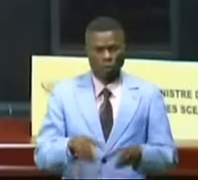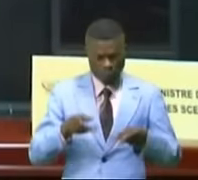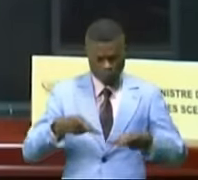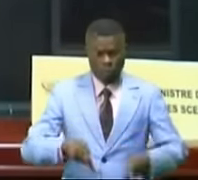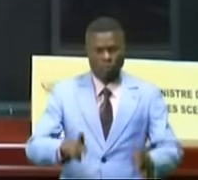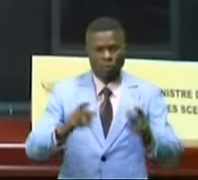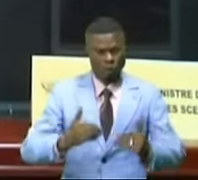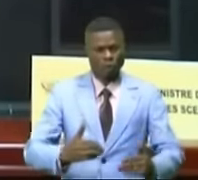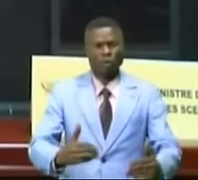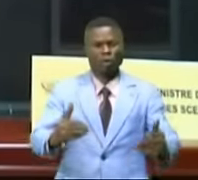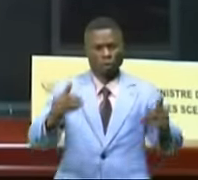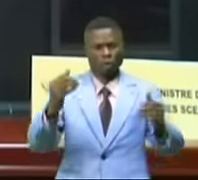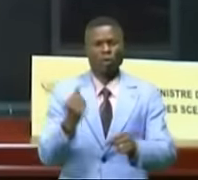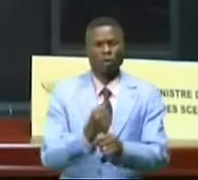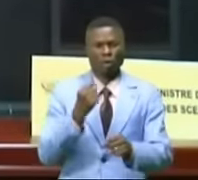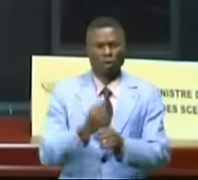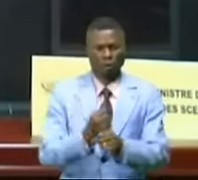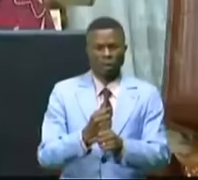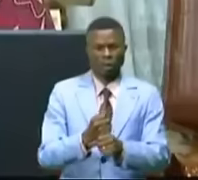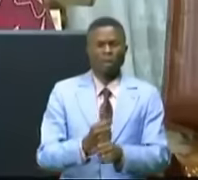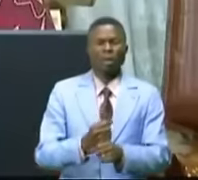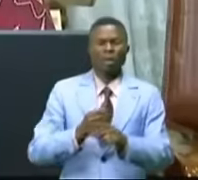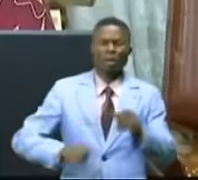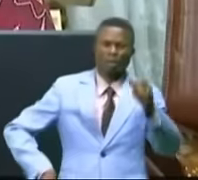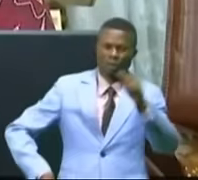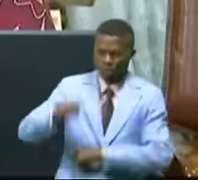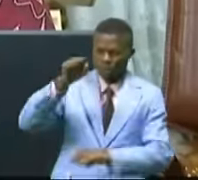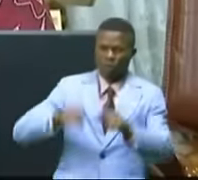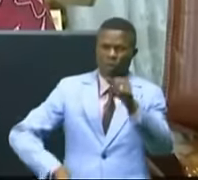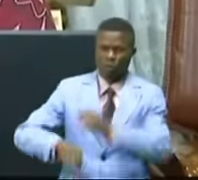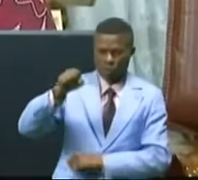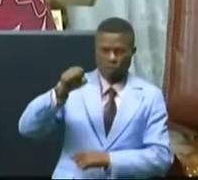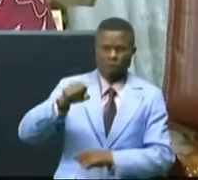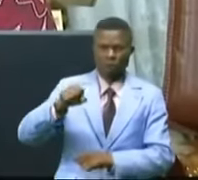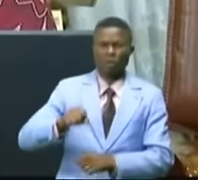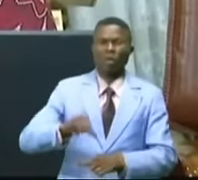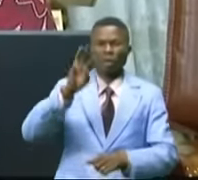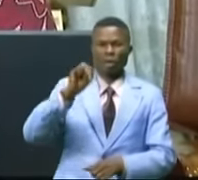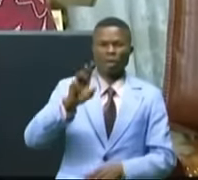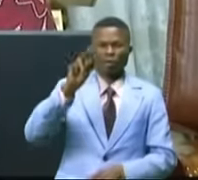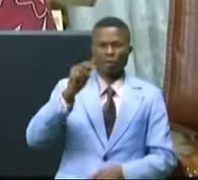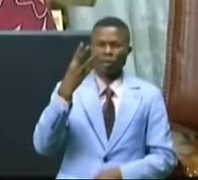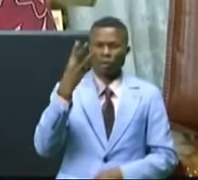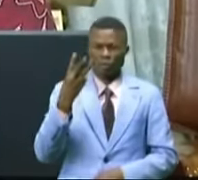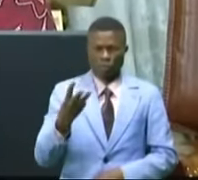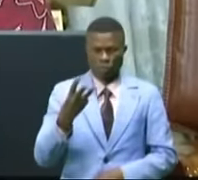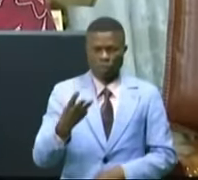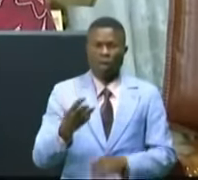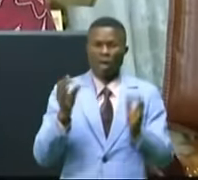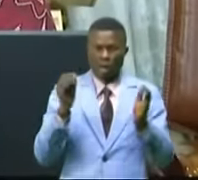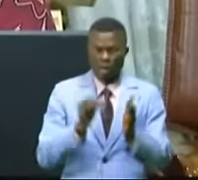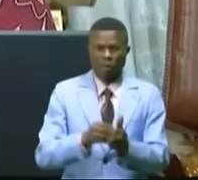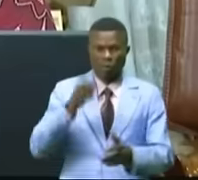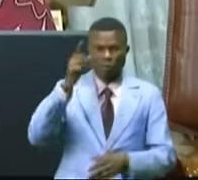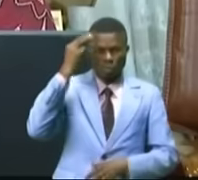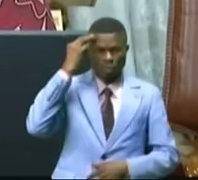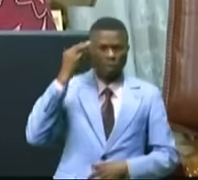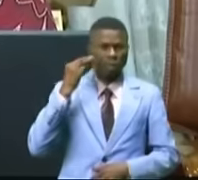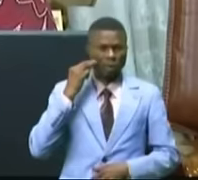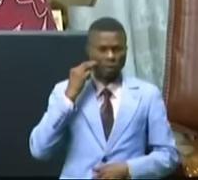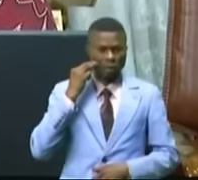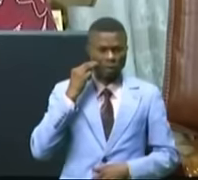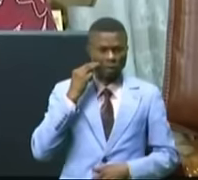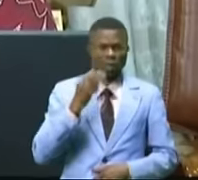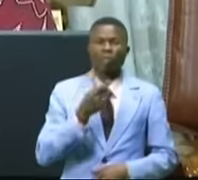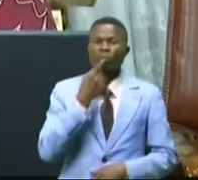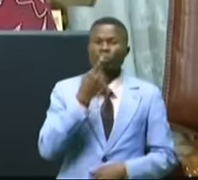de continuer à contenir et repousser les assauts des agresseurs. Par ailleurs, le Premier ministre